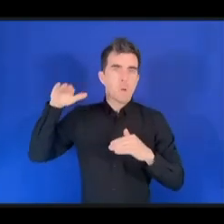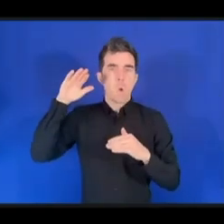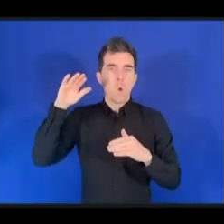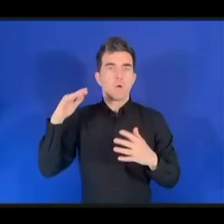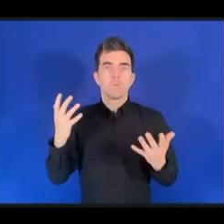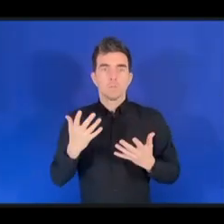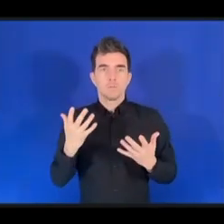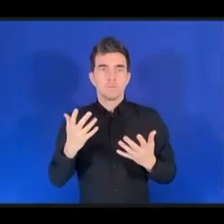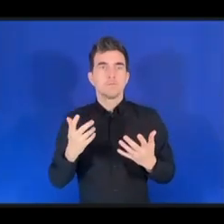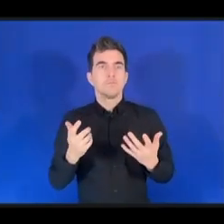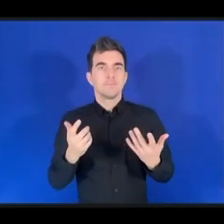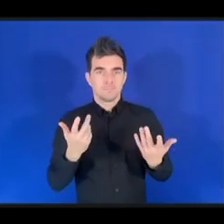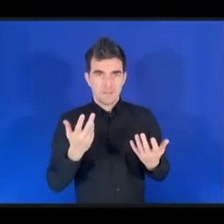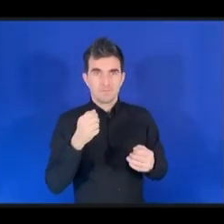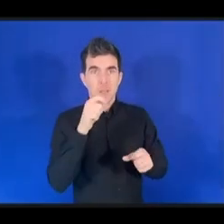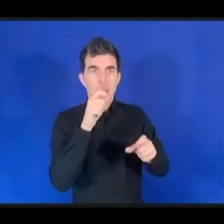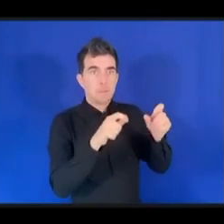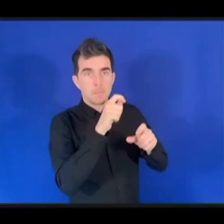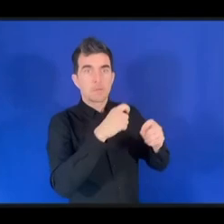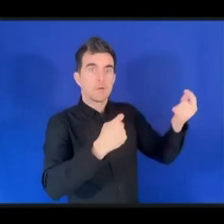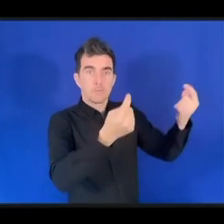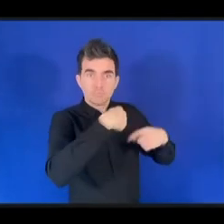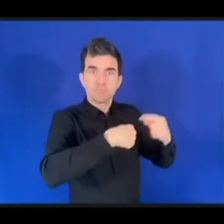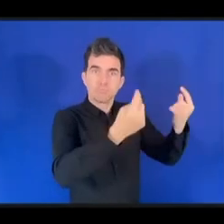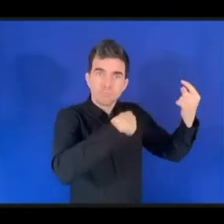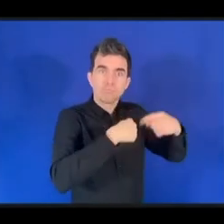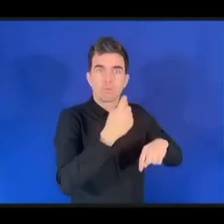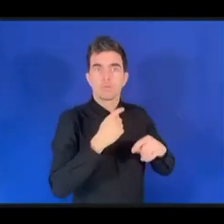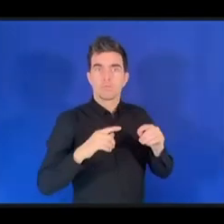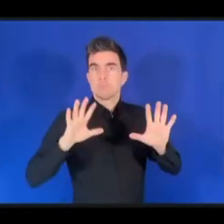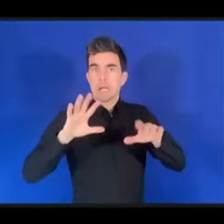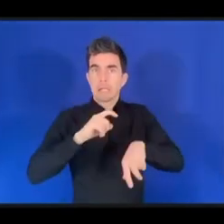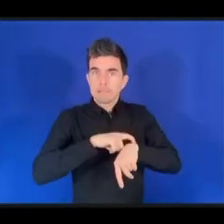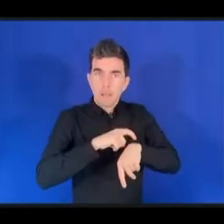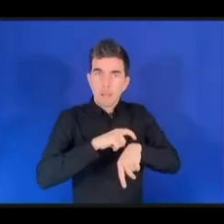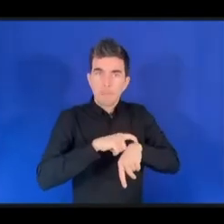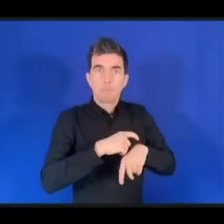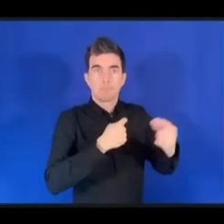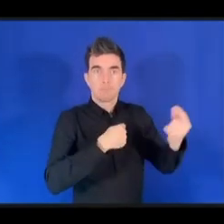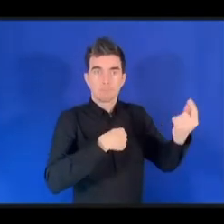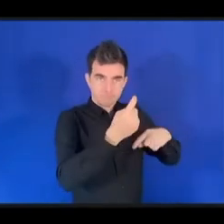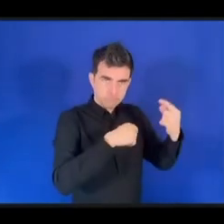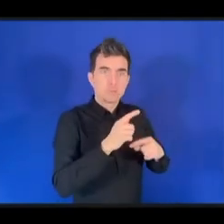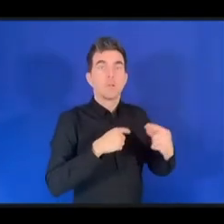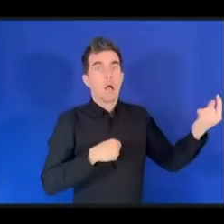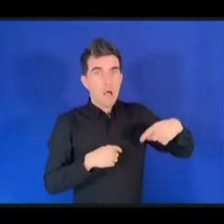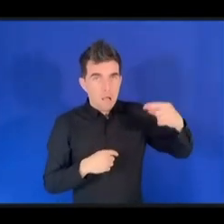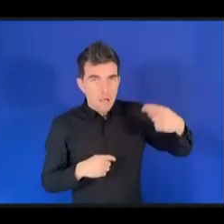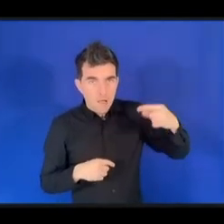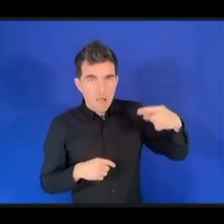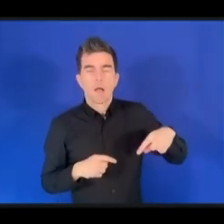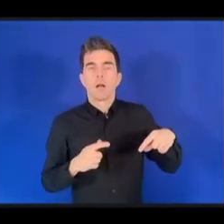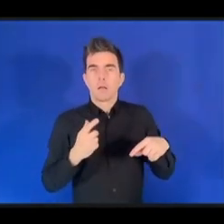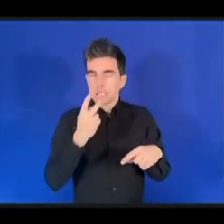のパートナーのような町でありますどうぞこれからもよろしくお願いします皆さん方のますます